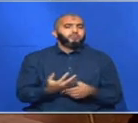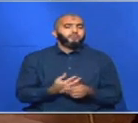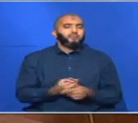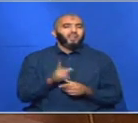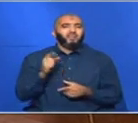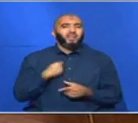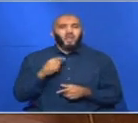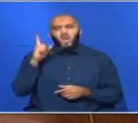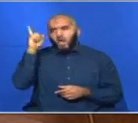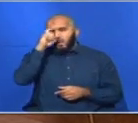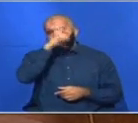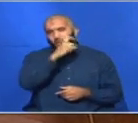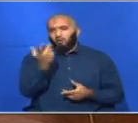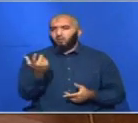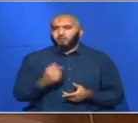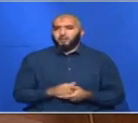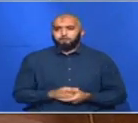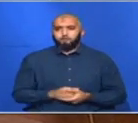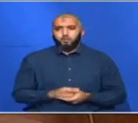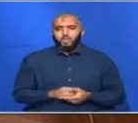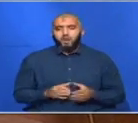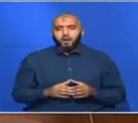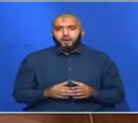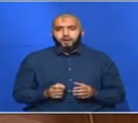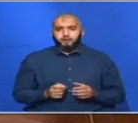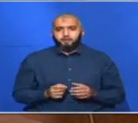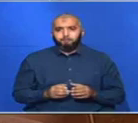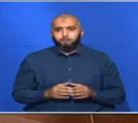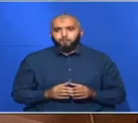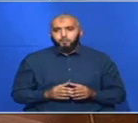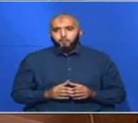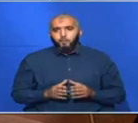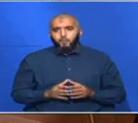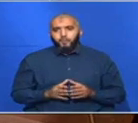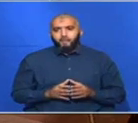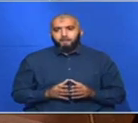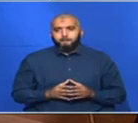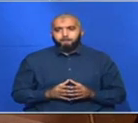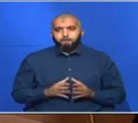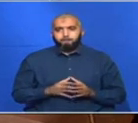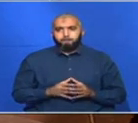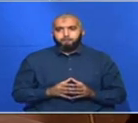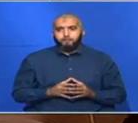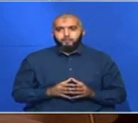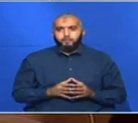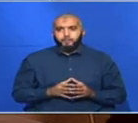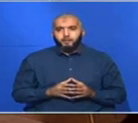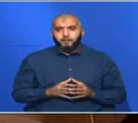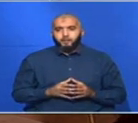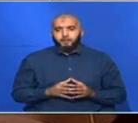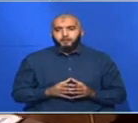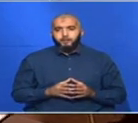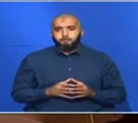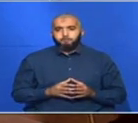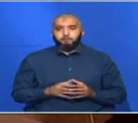تجلب التيسير ولا غرر ولا غرار ولا تكليف الا بمقدور ينبغي